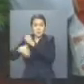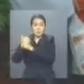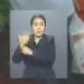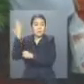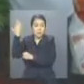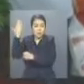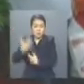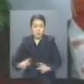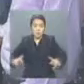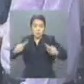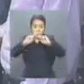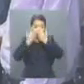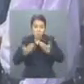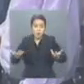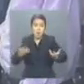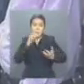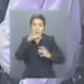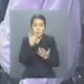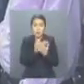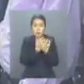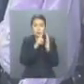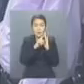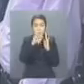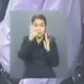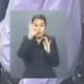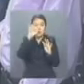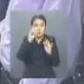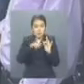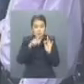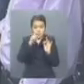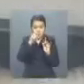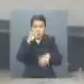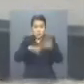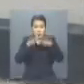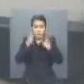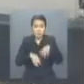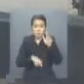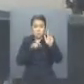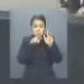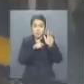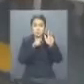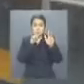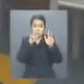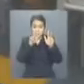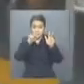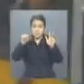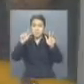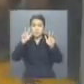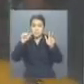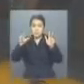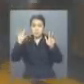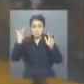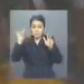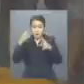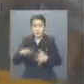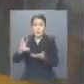าณิชย์นะคะยังคงอัตราเงินเฟ้อทั้งปีที่ร้อยละ 3.3 ถึง 3.8 ขณะที่ศูนย์วิจัยมหาวิทยาลัยกรุงเ